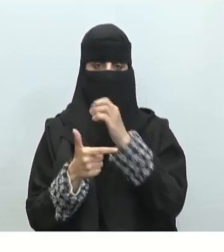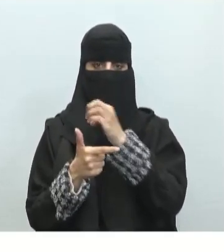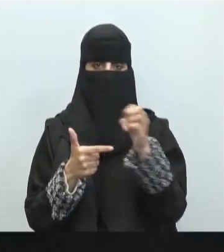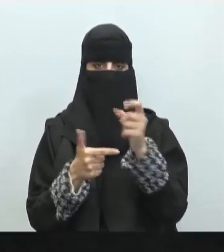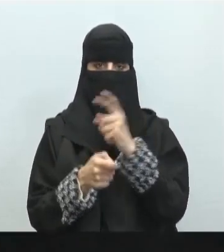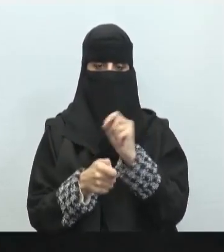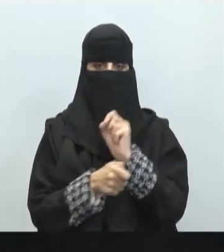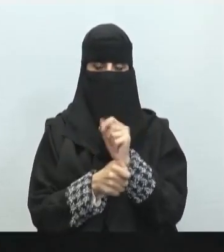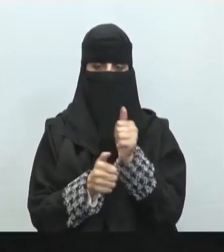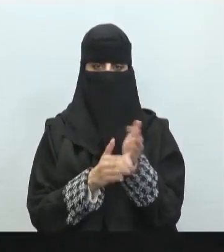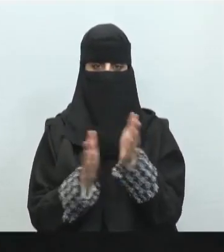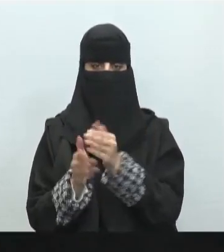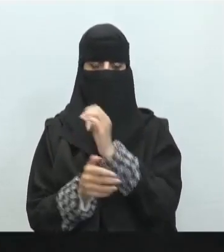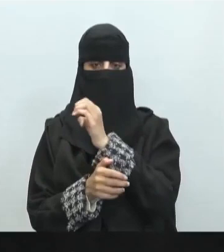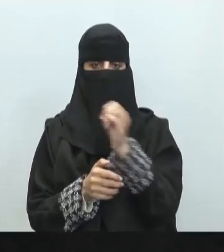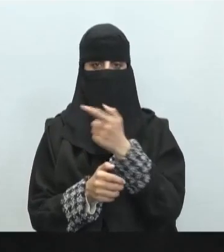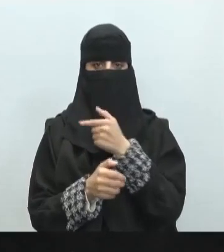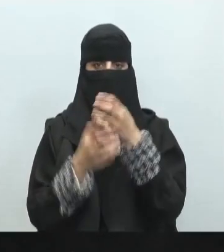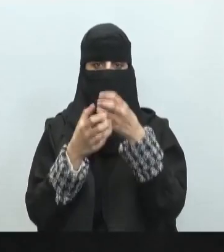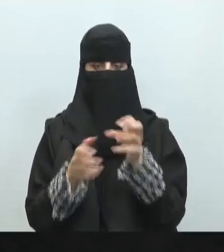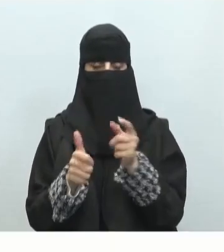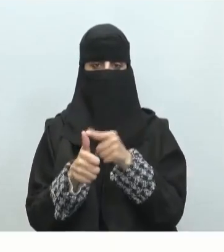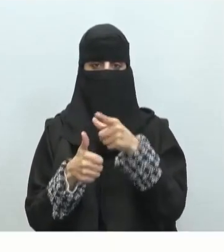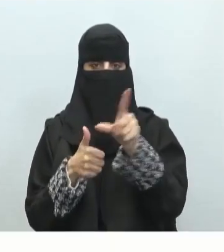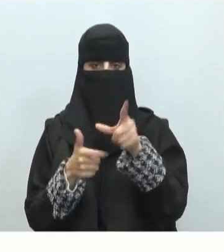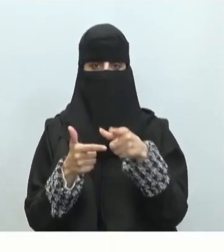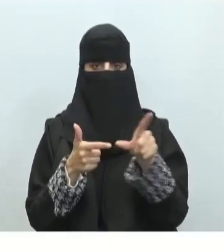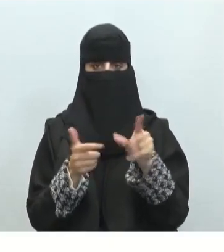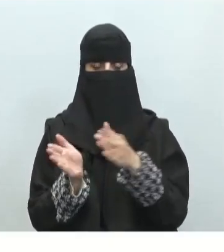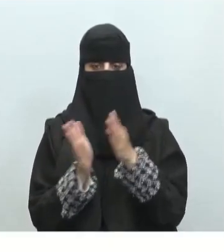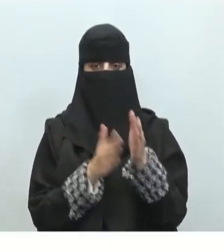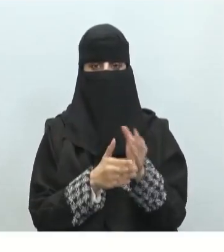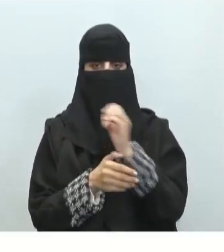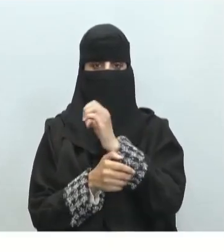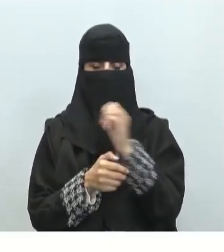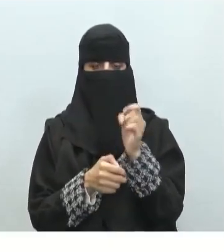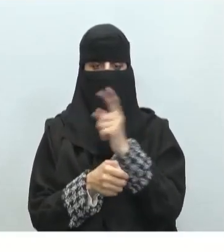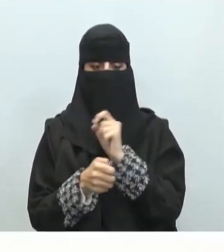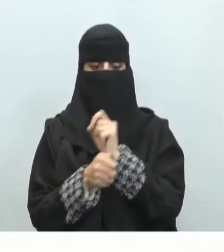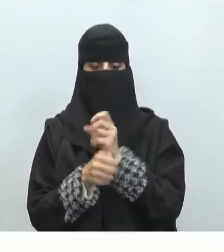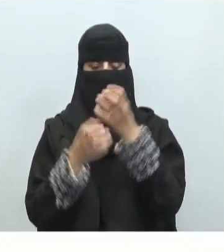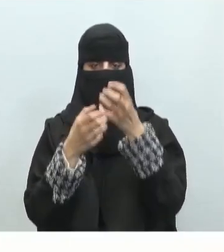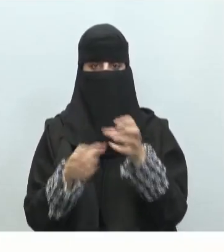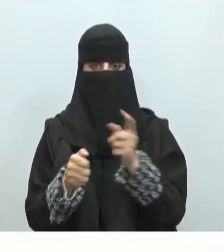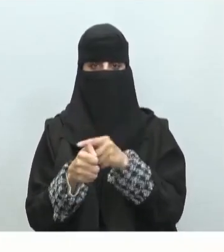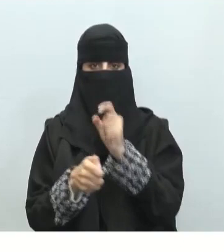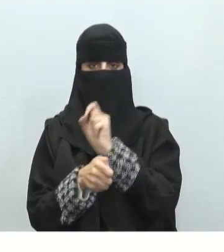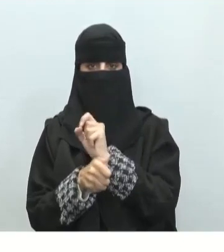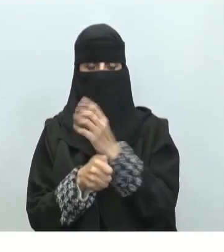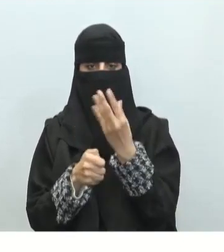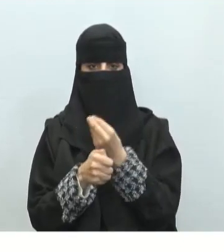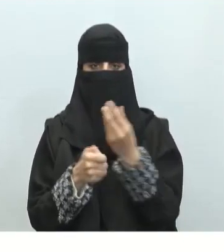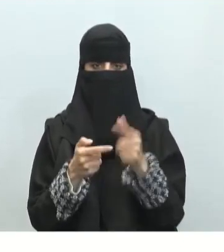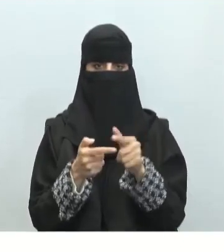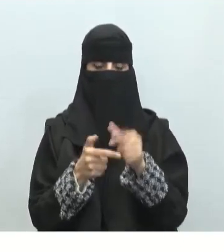الجمله الاسميه تتكون من مبتدا وخبر الجمله الفعليه تكون من فعل